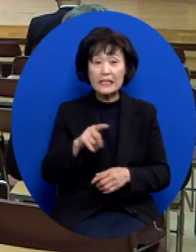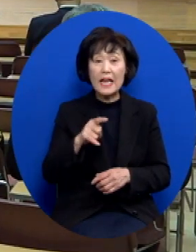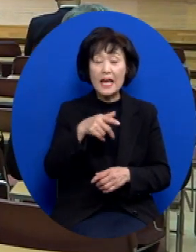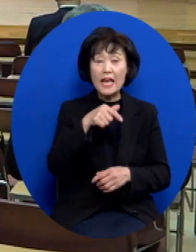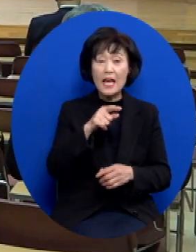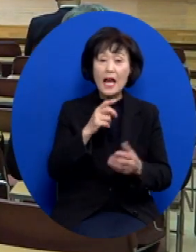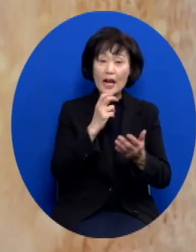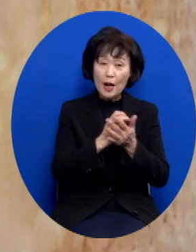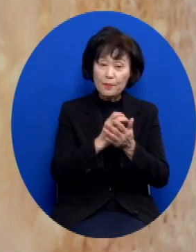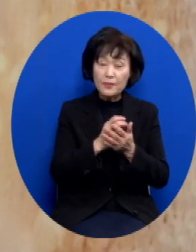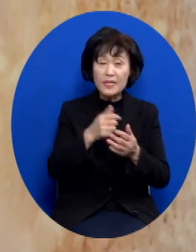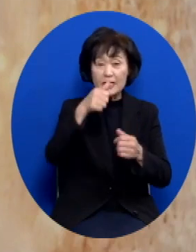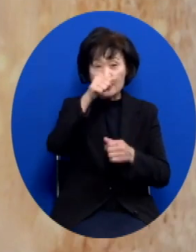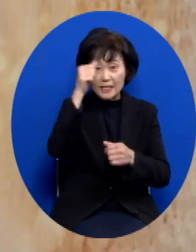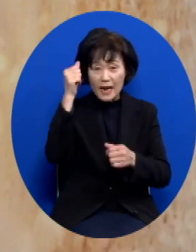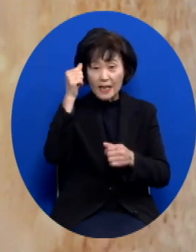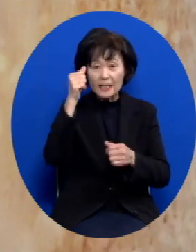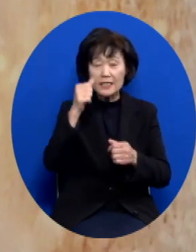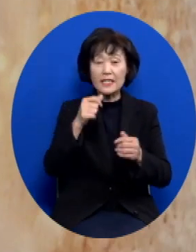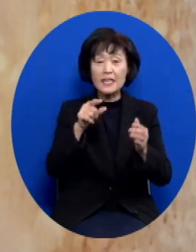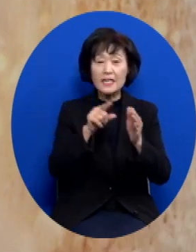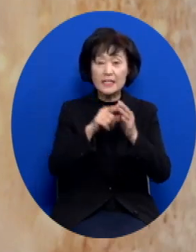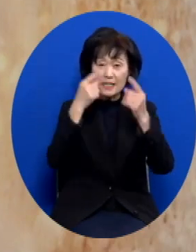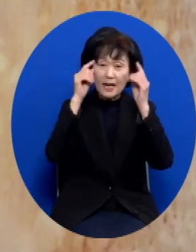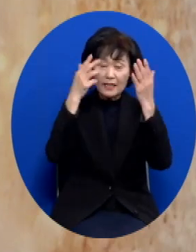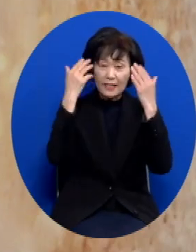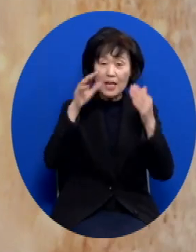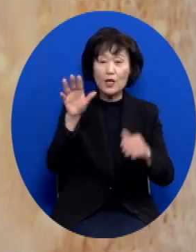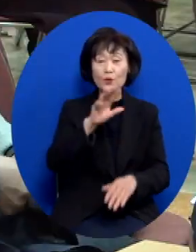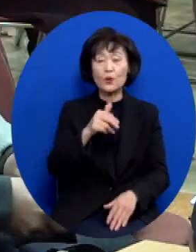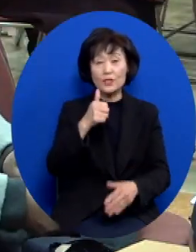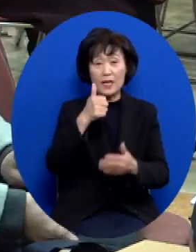트리니티 김윤희 총장과 고려신학대학원 최승락